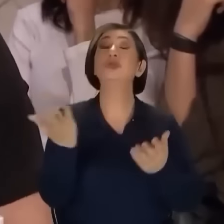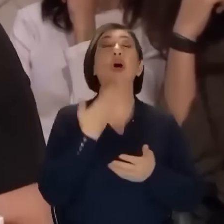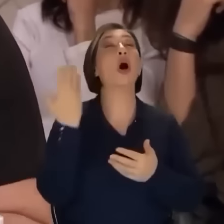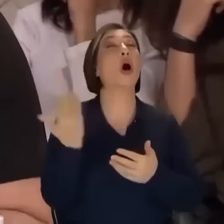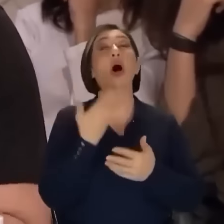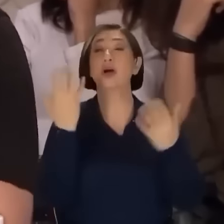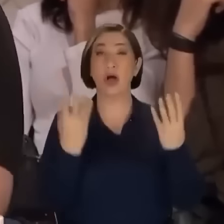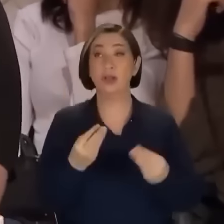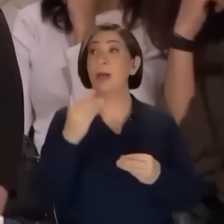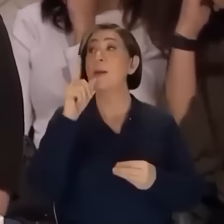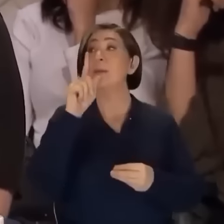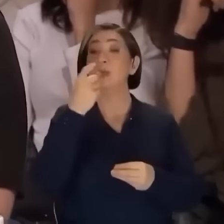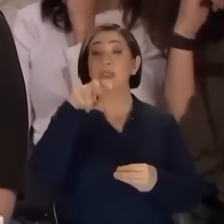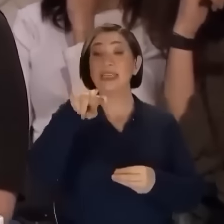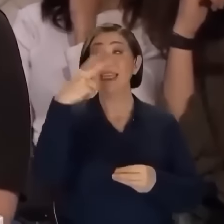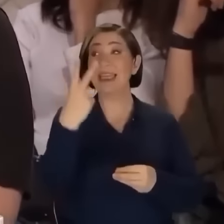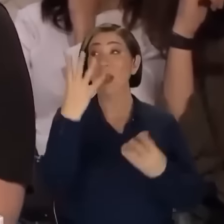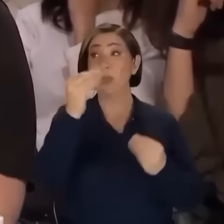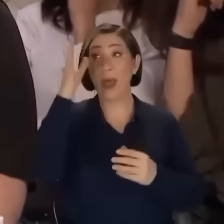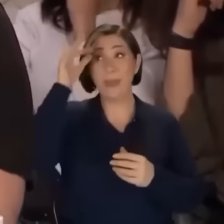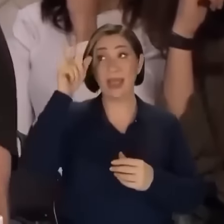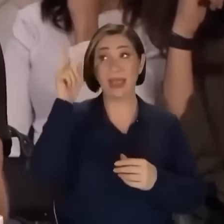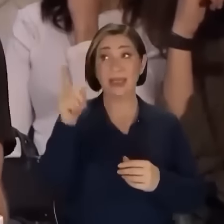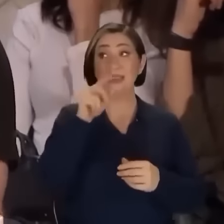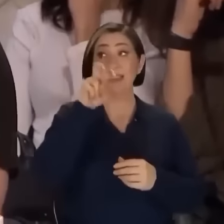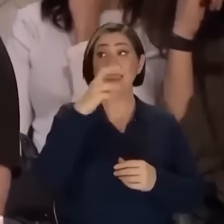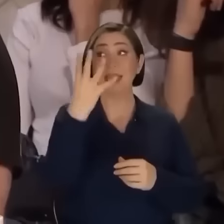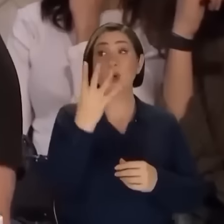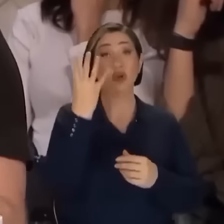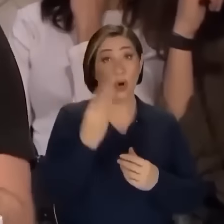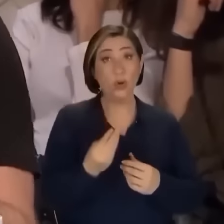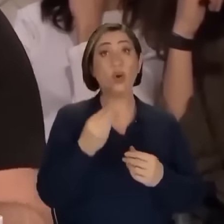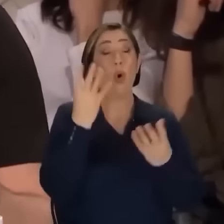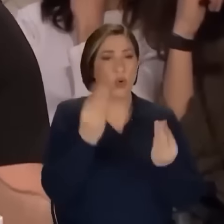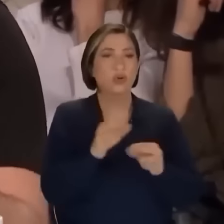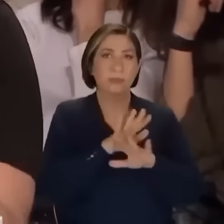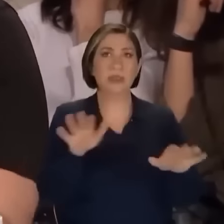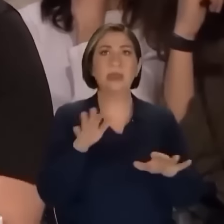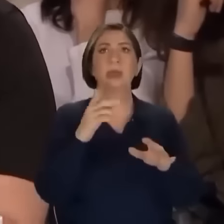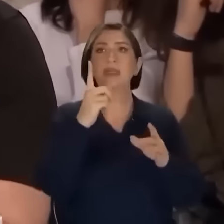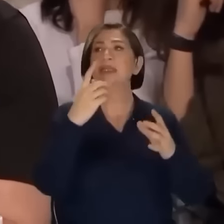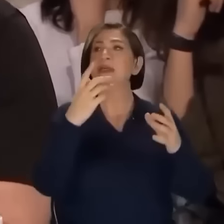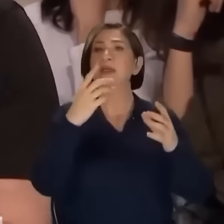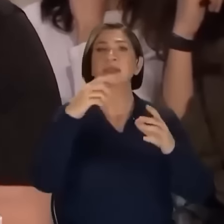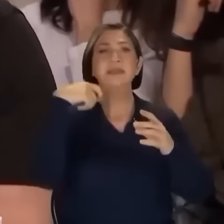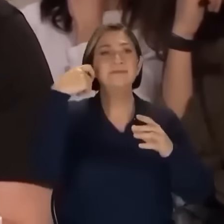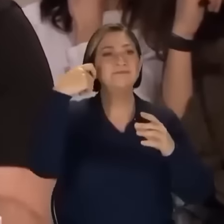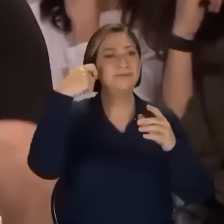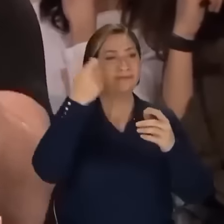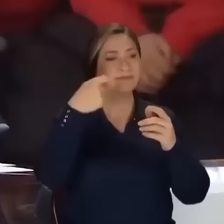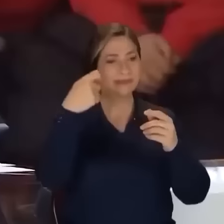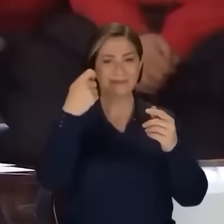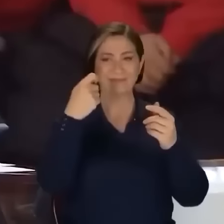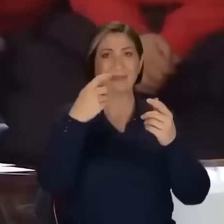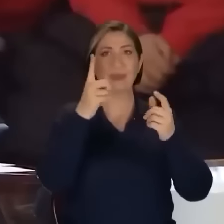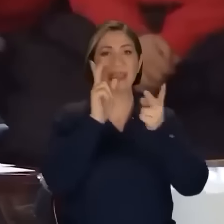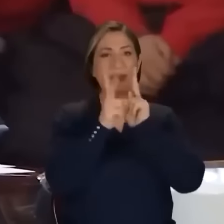oldu yani 82'de oldu Amerika'da hı4 oldu yani oldu bir stand gösterisi perdede gösterildi bu